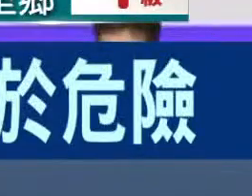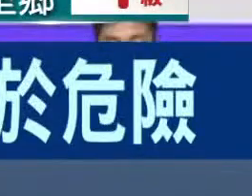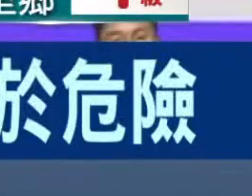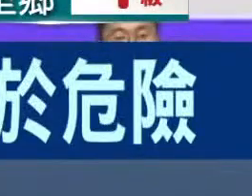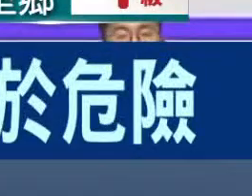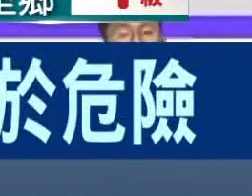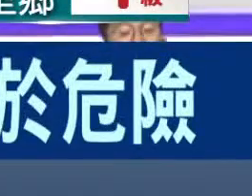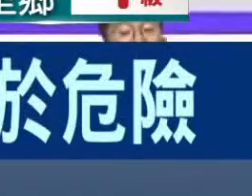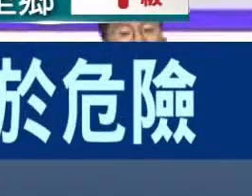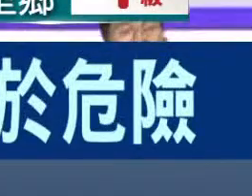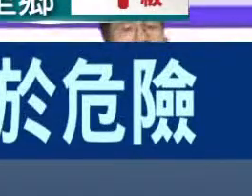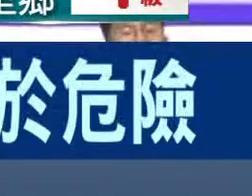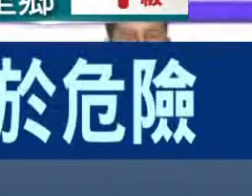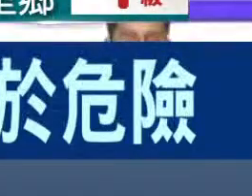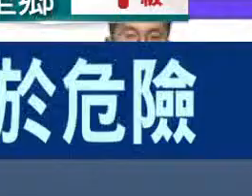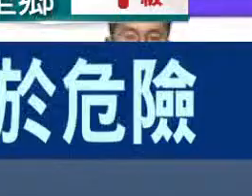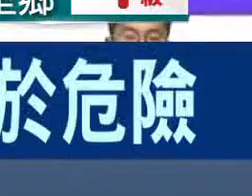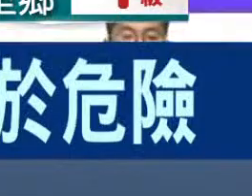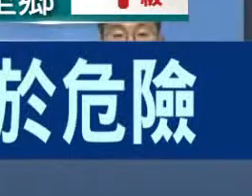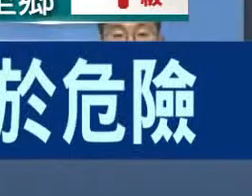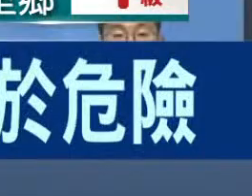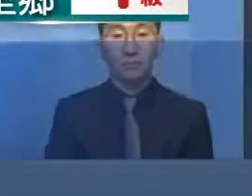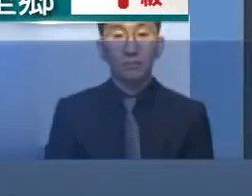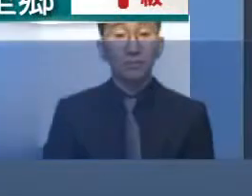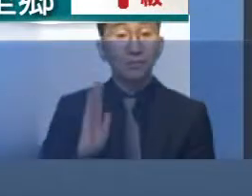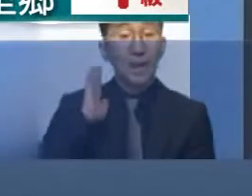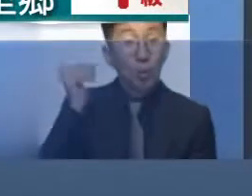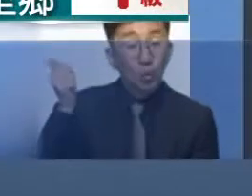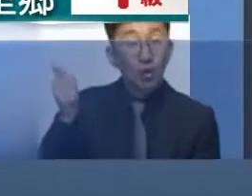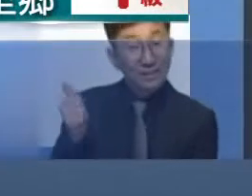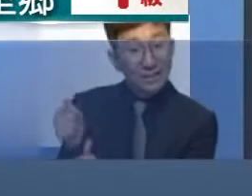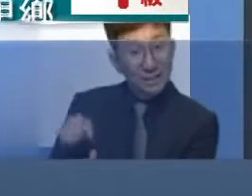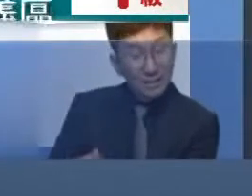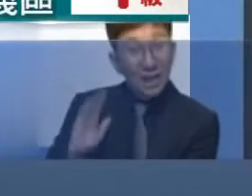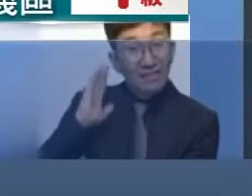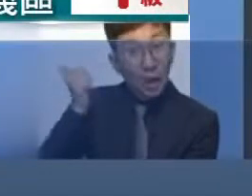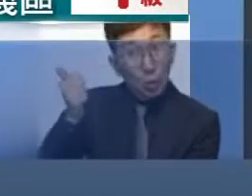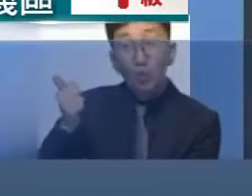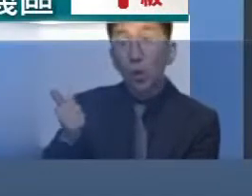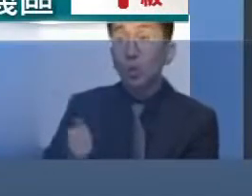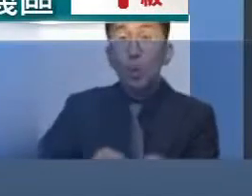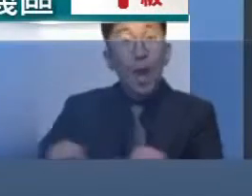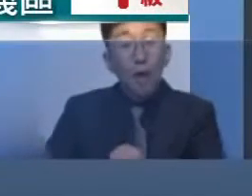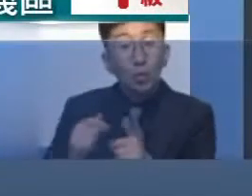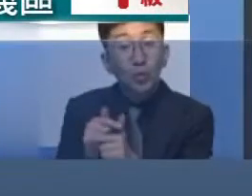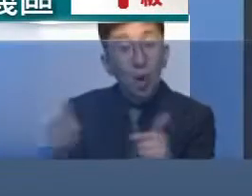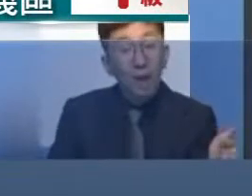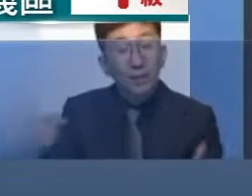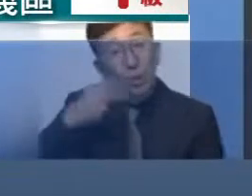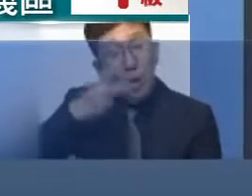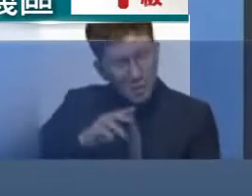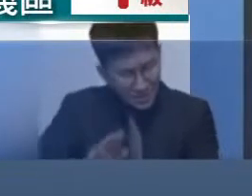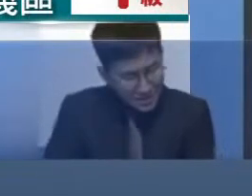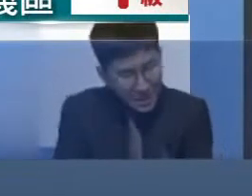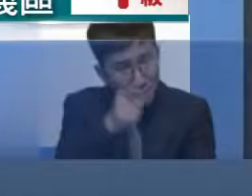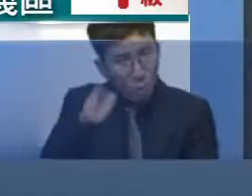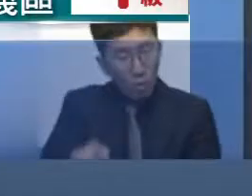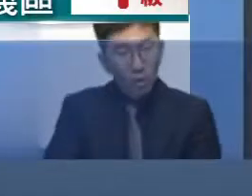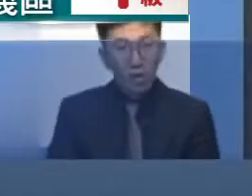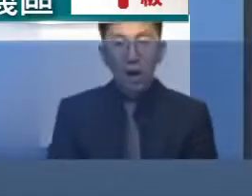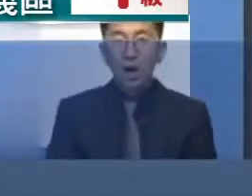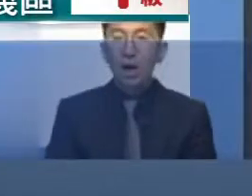度机密的南韩总统行程。 대통령실이대통령일정을도대체어떻게관리하고있는것인